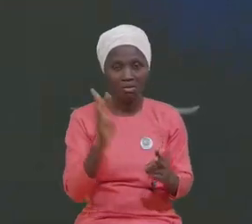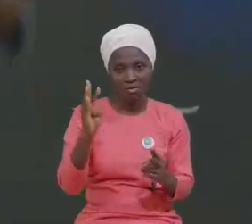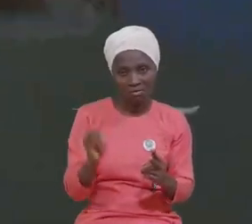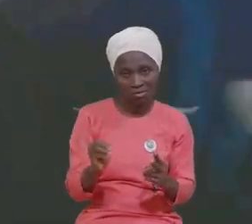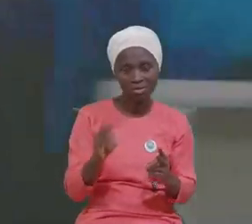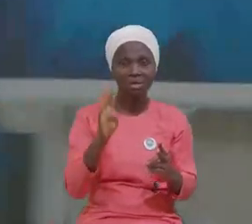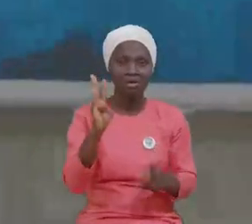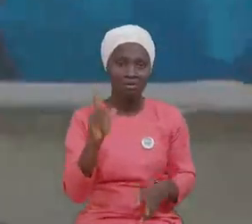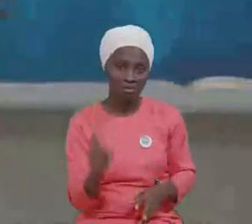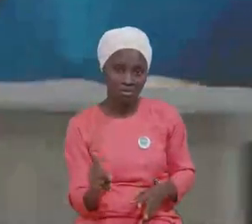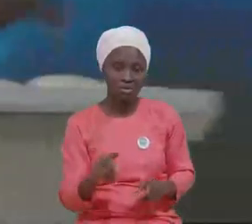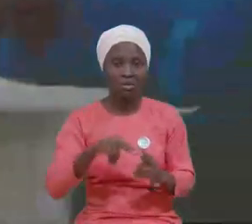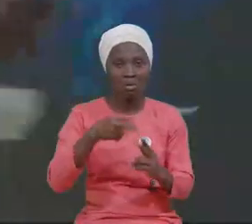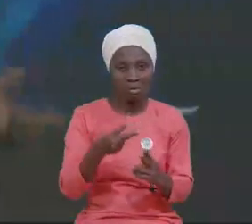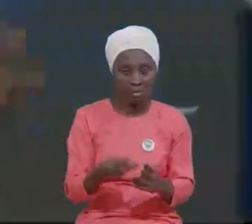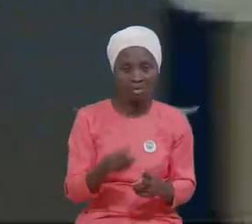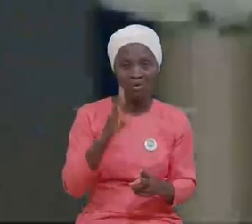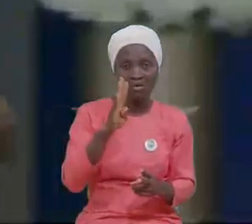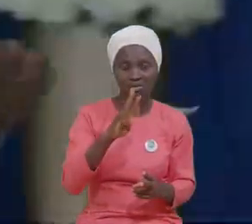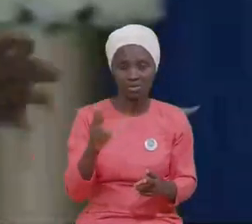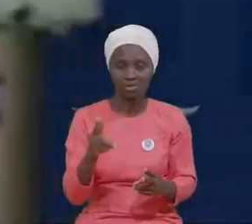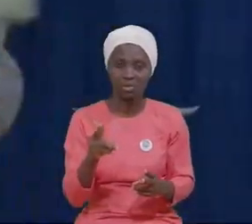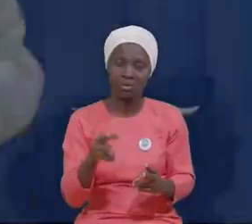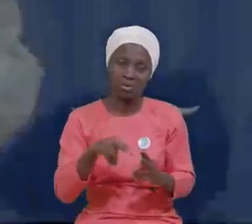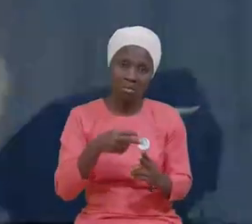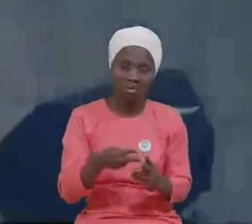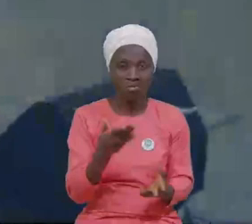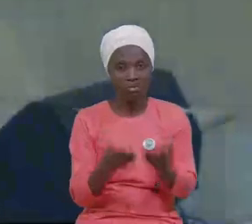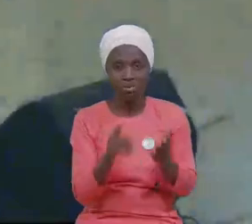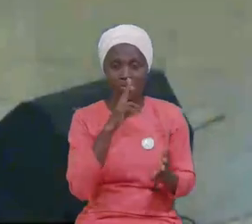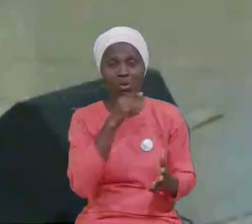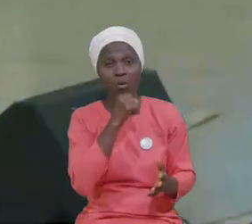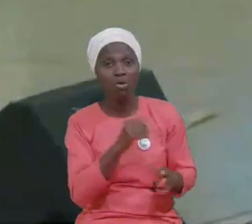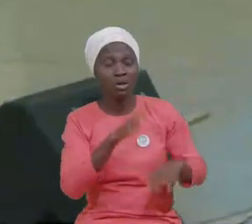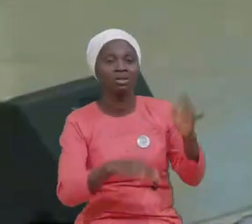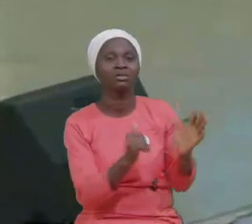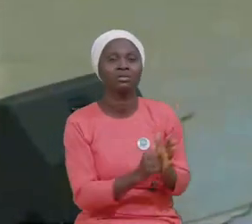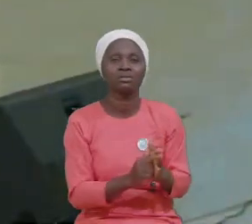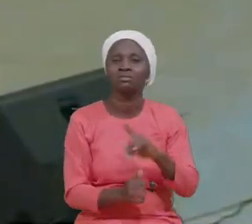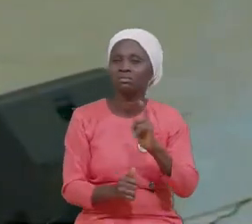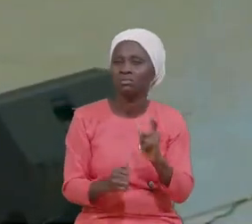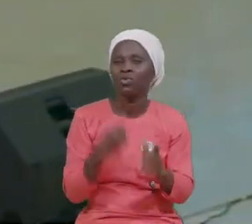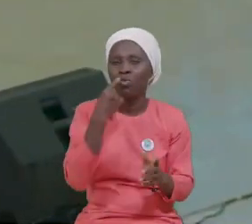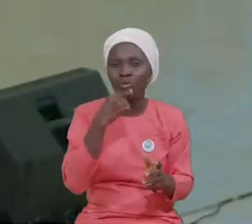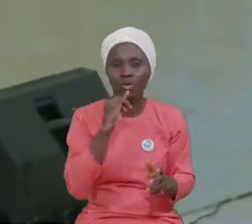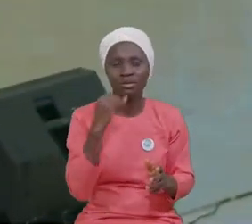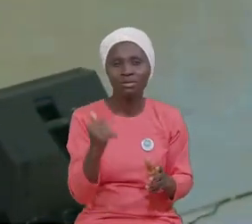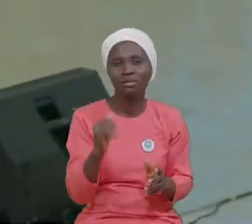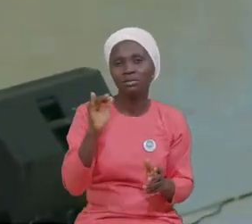41, 42. Même tu es plus âgé que cela. Qui est un jeune?